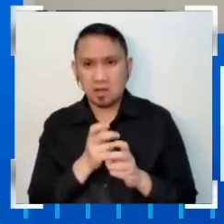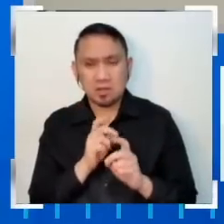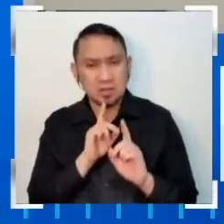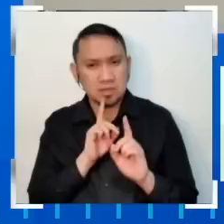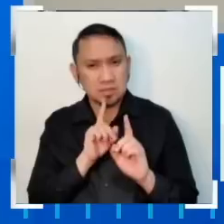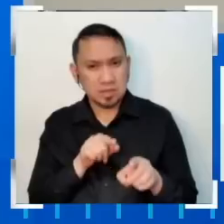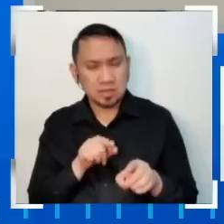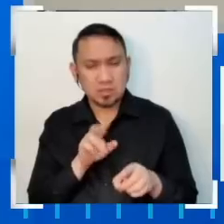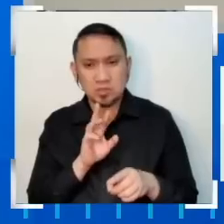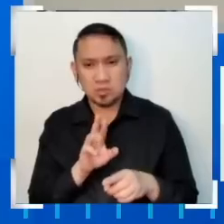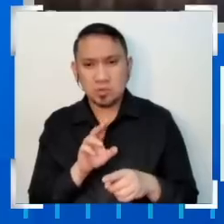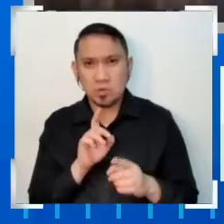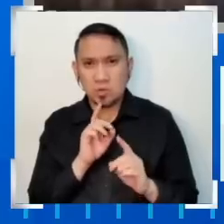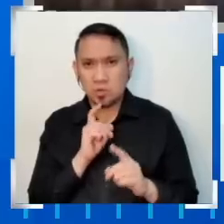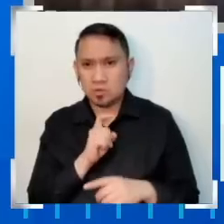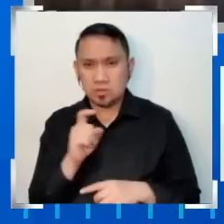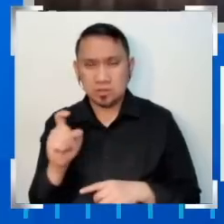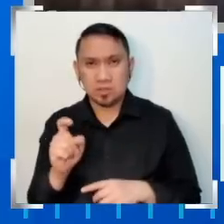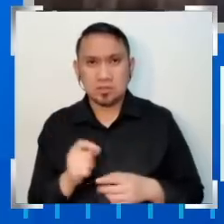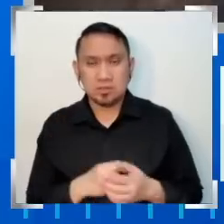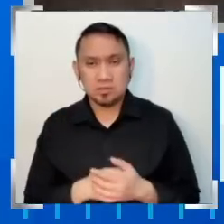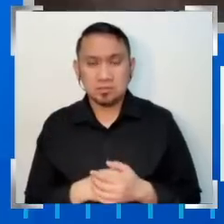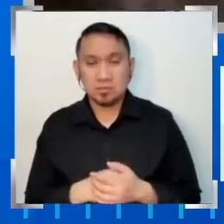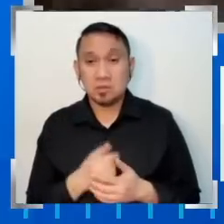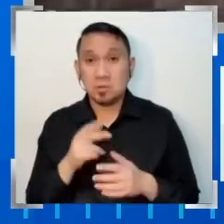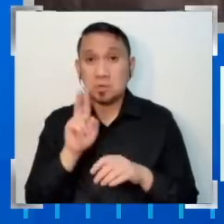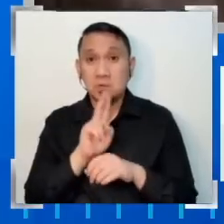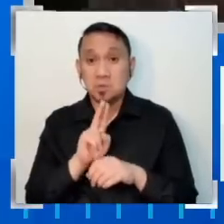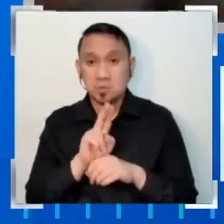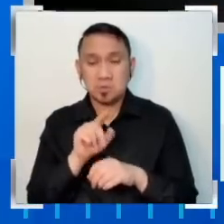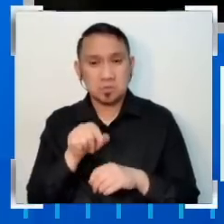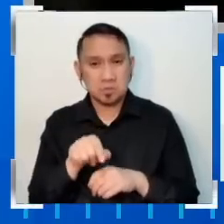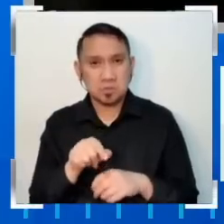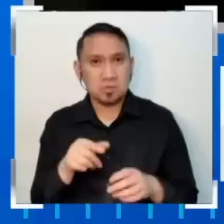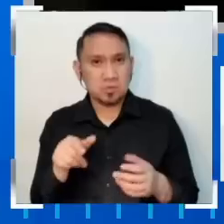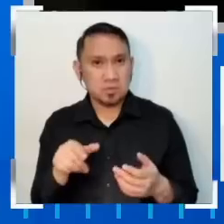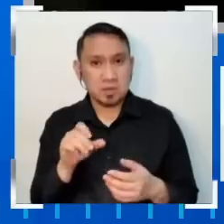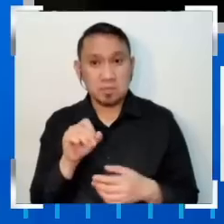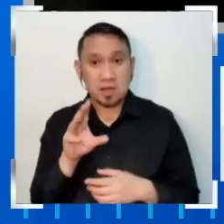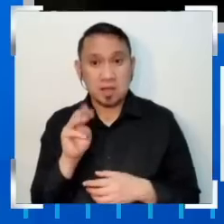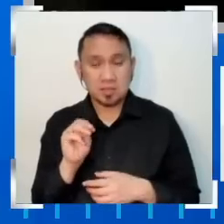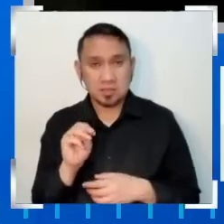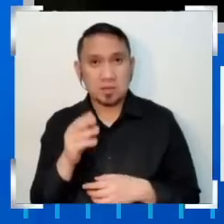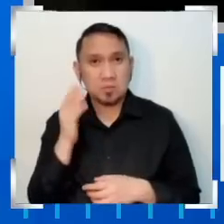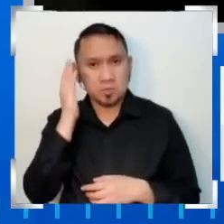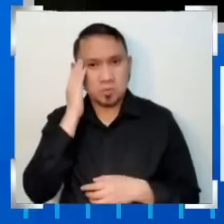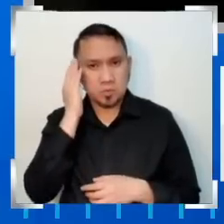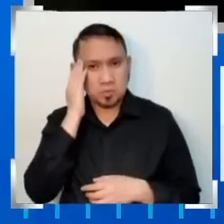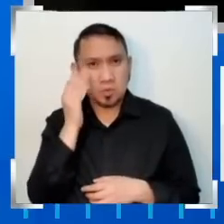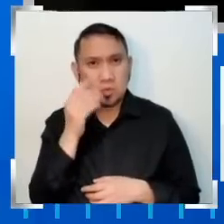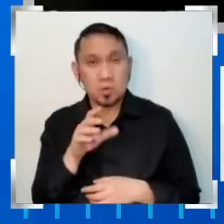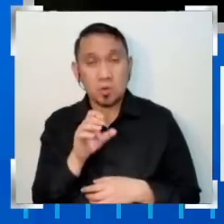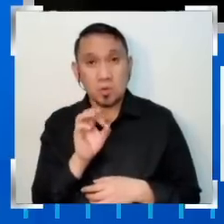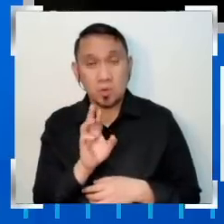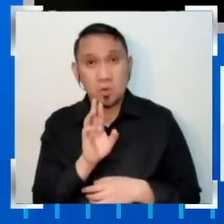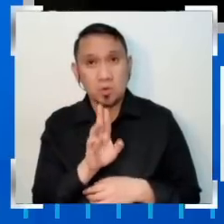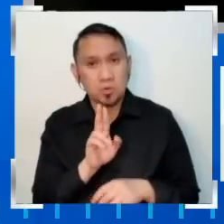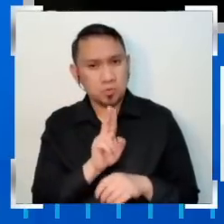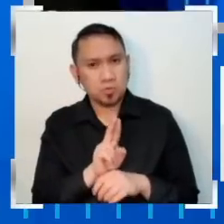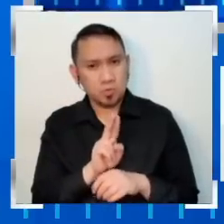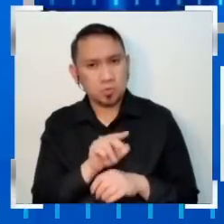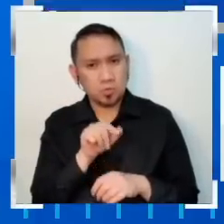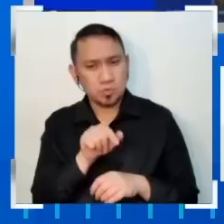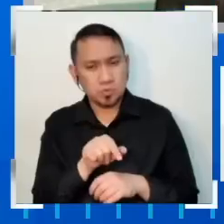PNP Anti-Cybercrime Group, ginagamit na raw yung modus ng mga scammer para malaman kung active ang number mo para maibenta sa mga